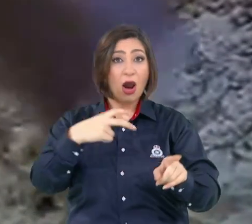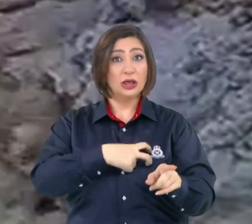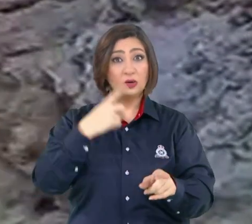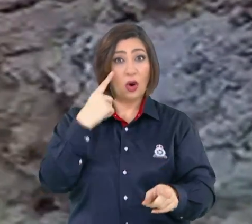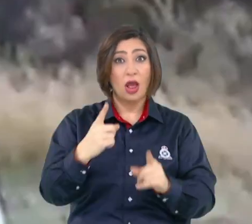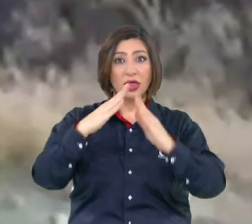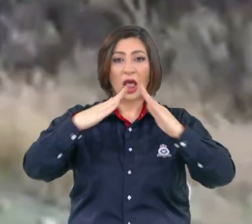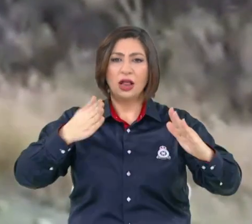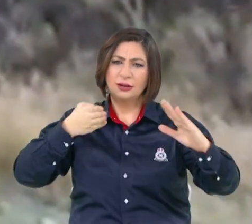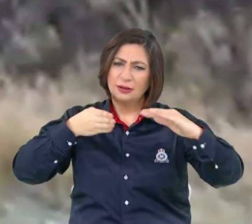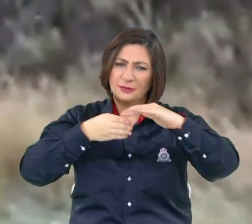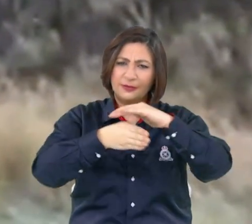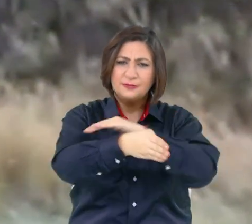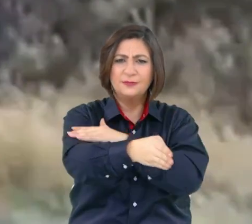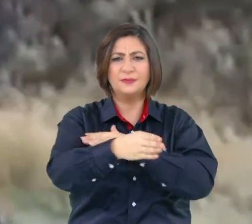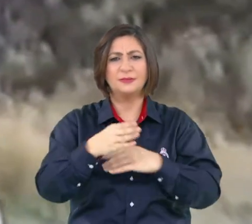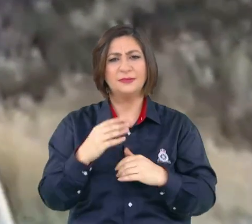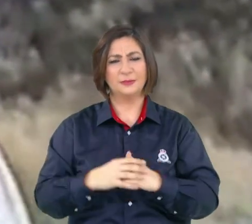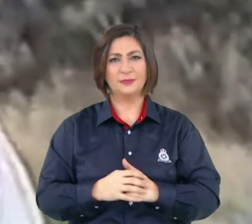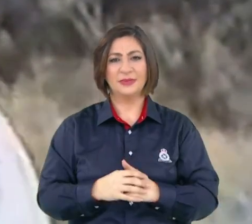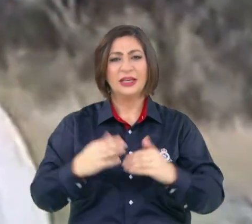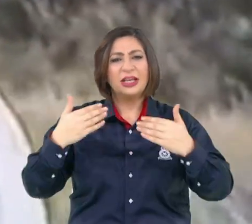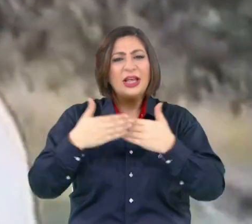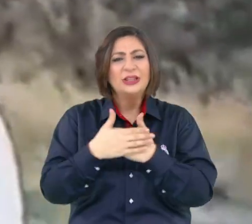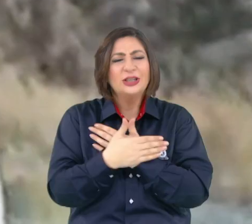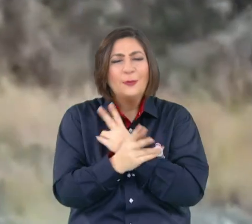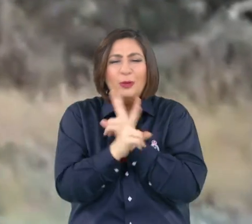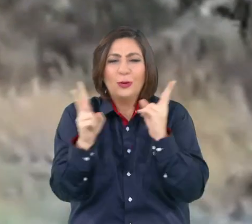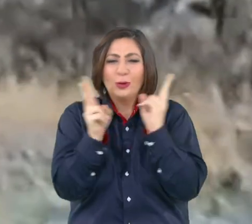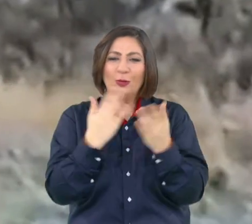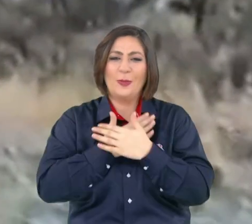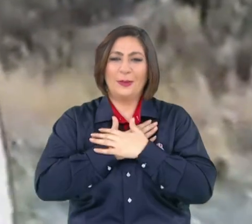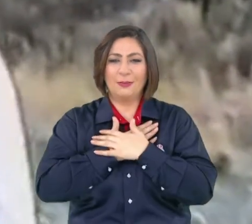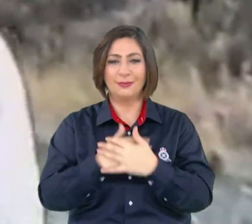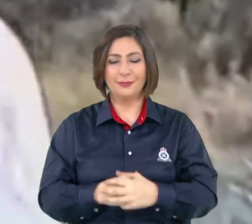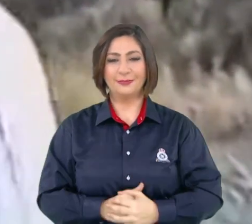dağları deldi. Şirin'im, gecem, gündüzüm benim.